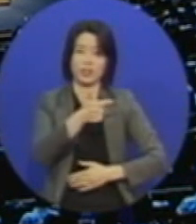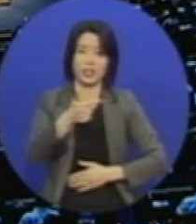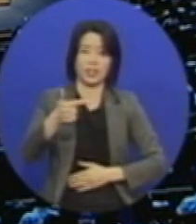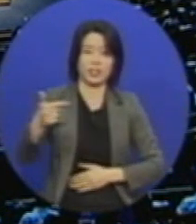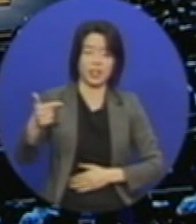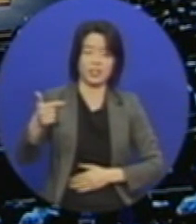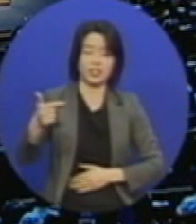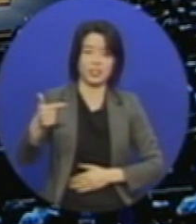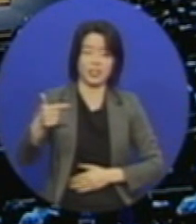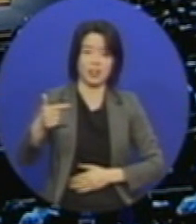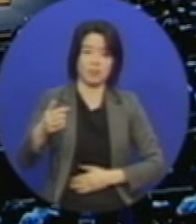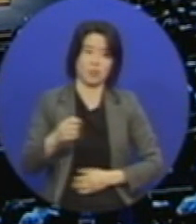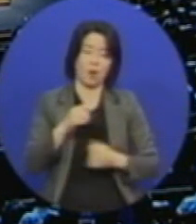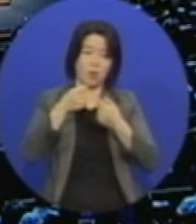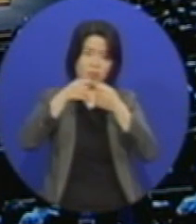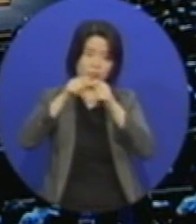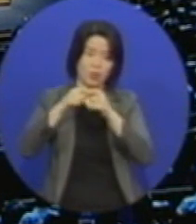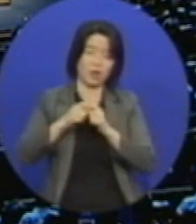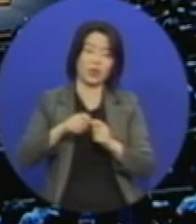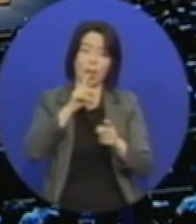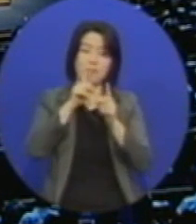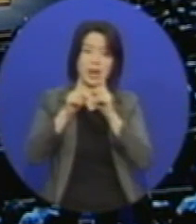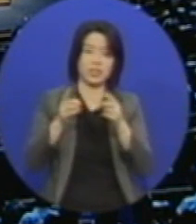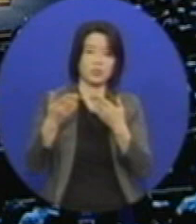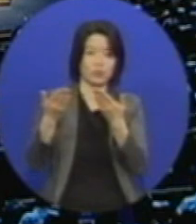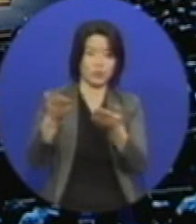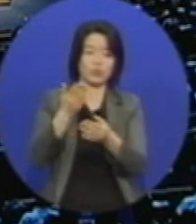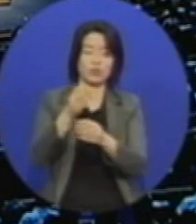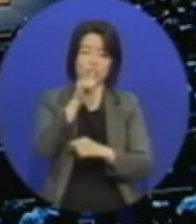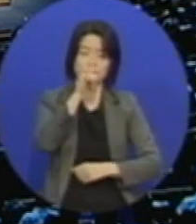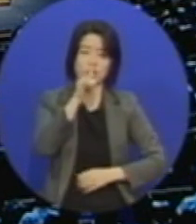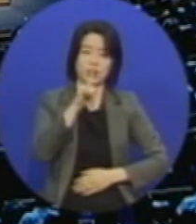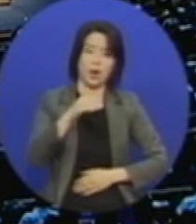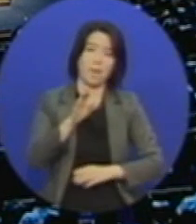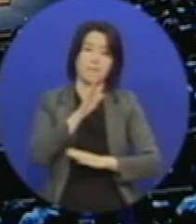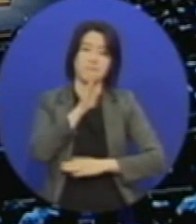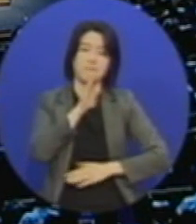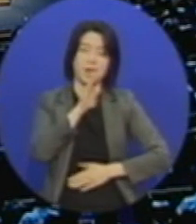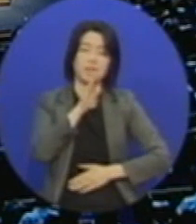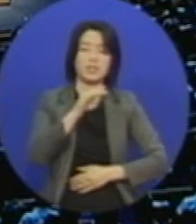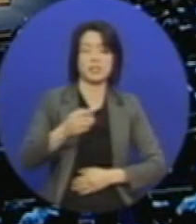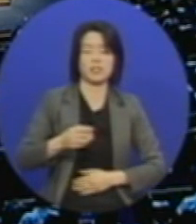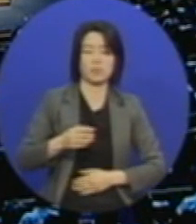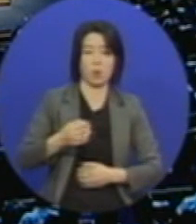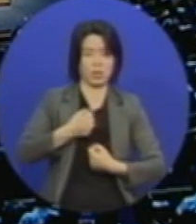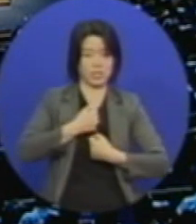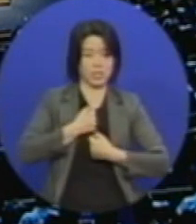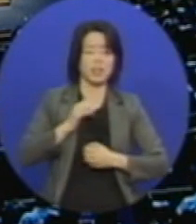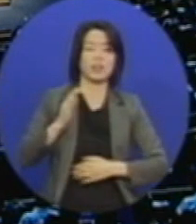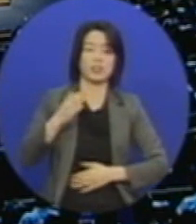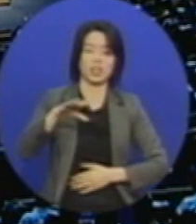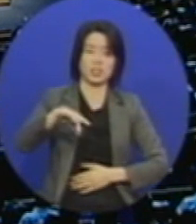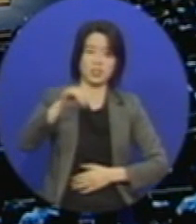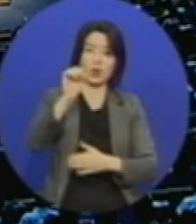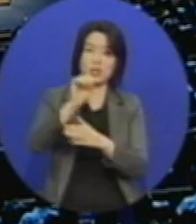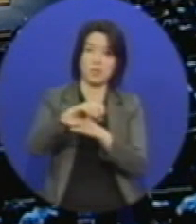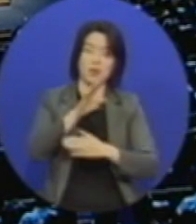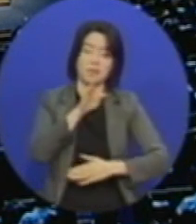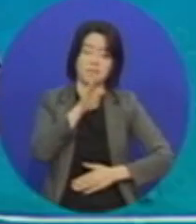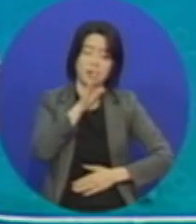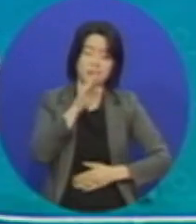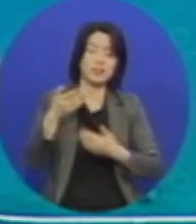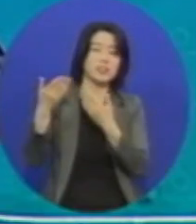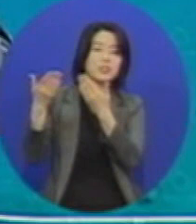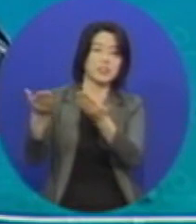엄격한 말씀을 하고 계십니다 반드시 지켜야 한다는 거죠 첫 열매는 반드시 하나님께 드리라는